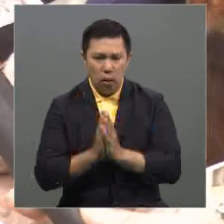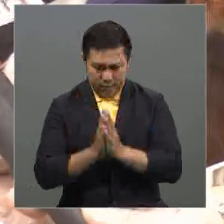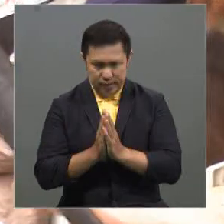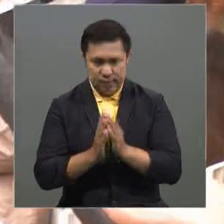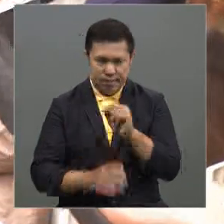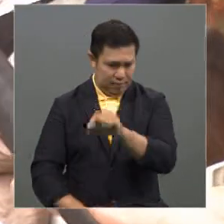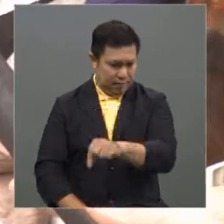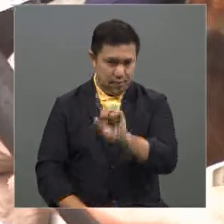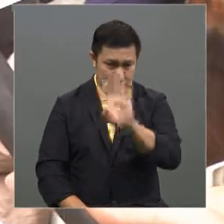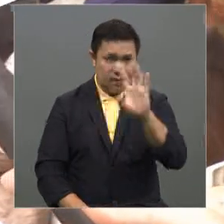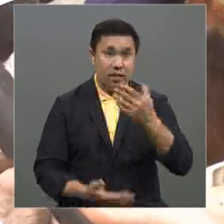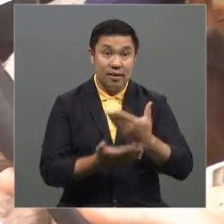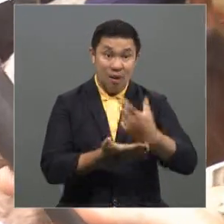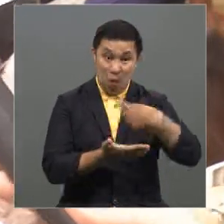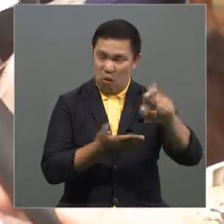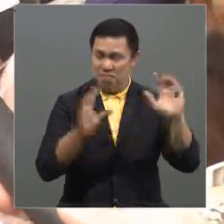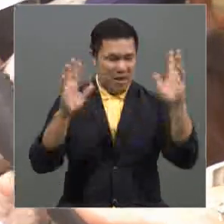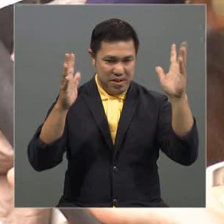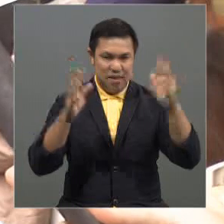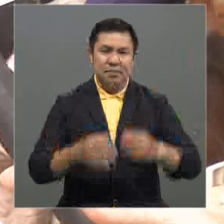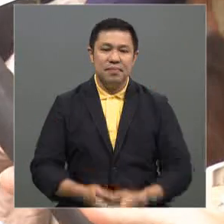ที่นี้เท่านั้นเองไม่มีโอนไม่มีอะไรทั้งสิ้น